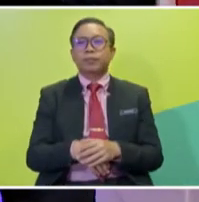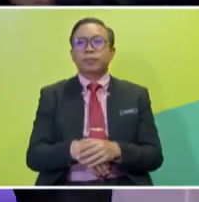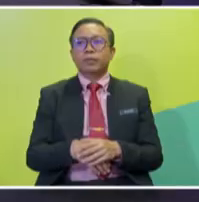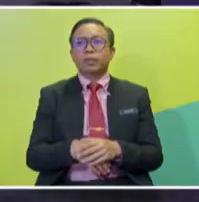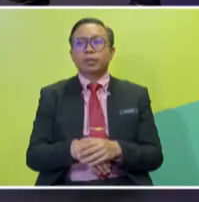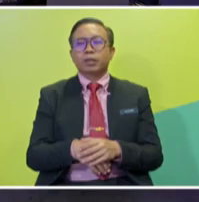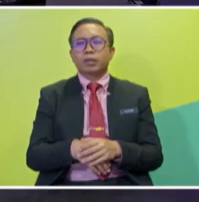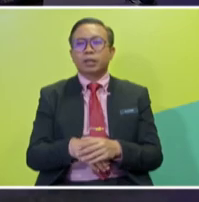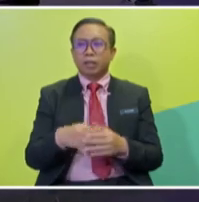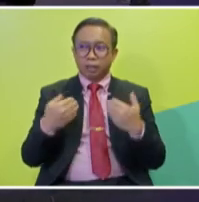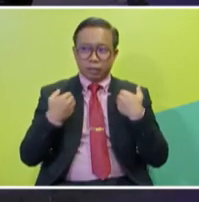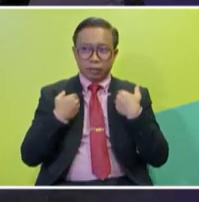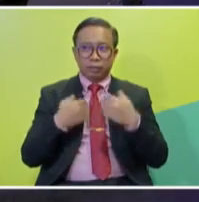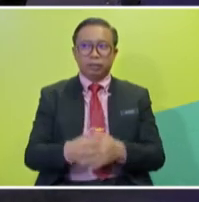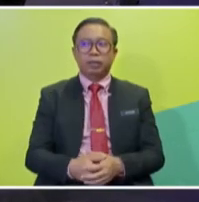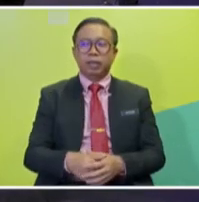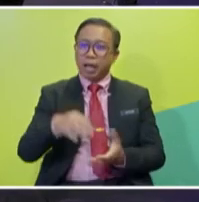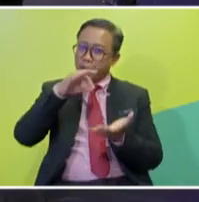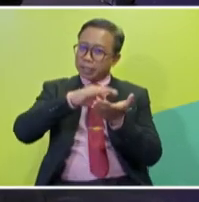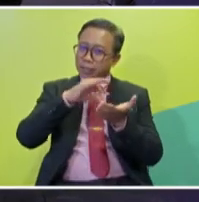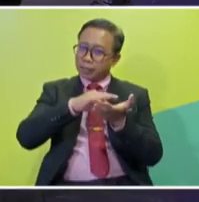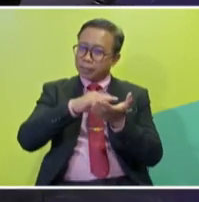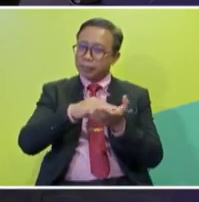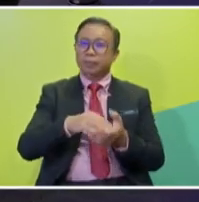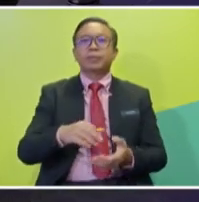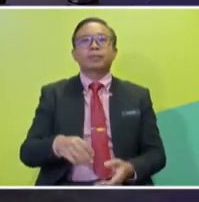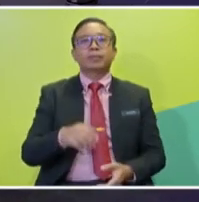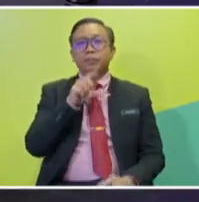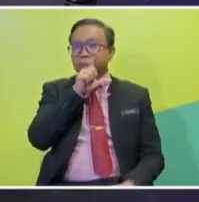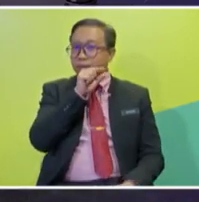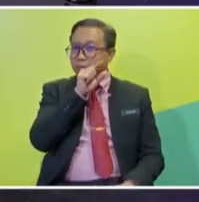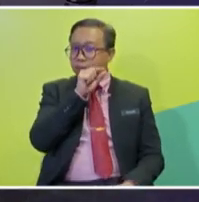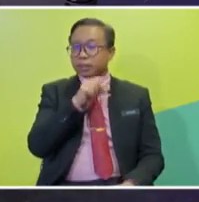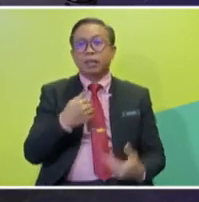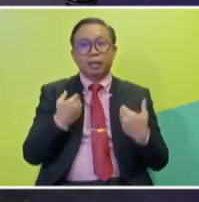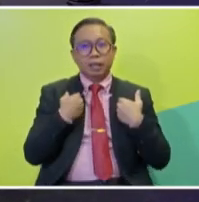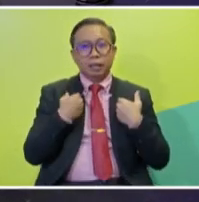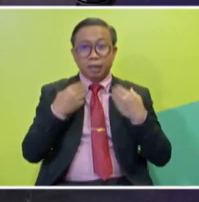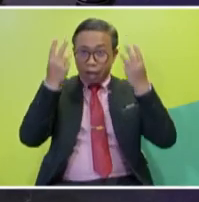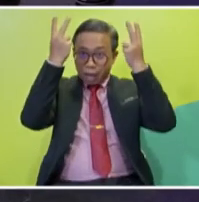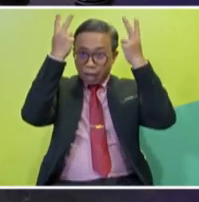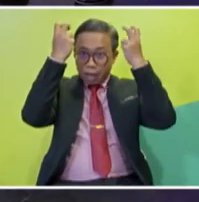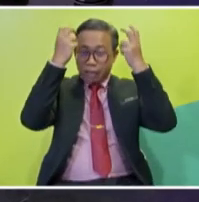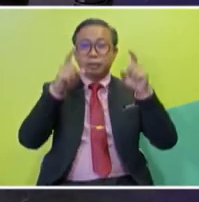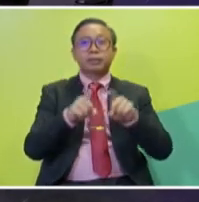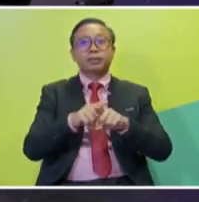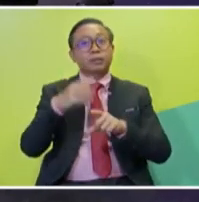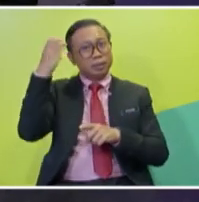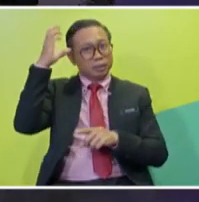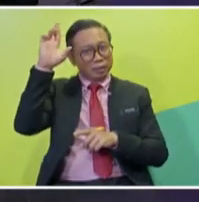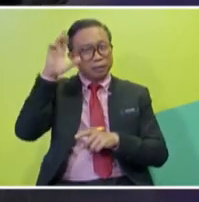Wah sini ada ayam Anak ayam dan anak itik misalnya kita ada macam keris ah